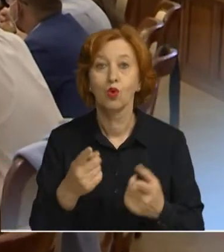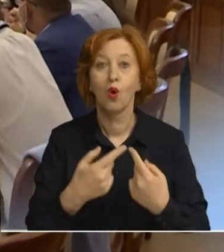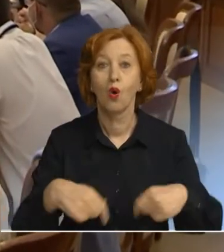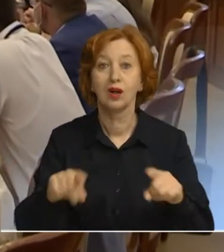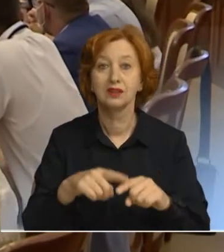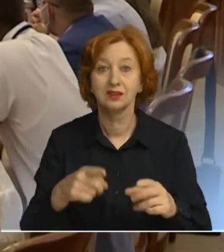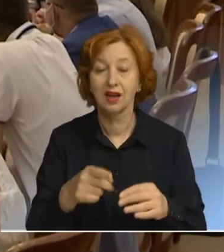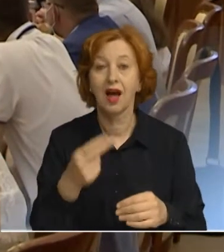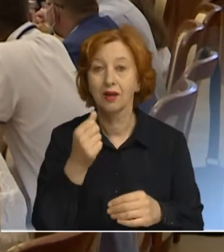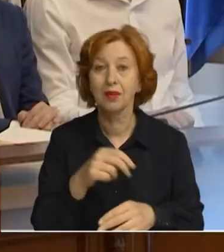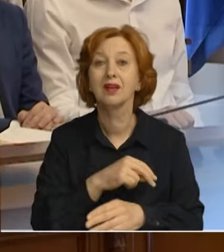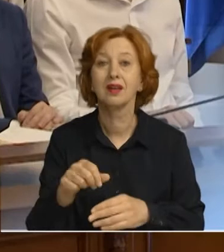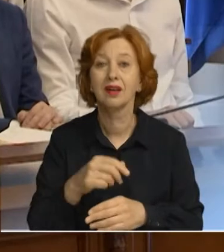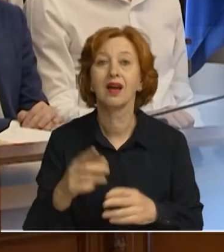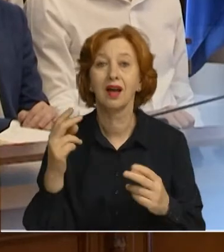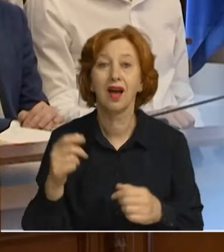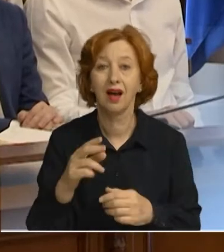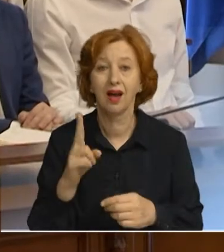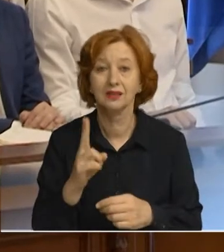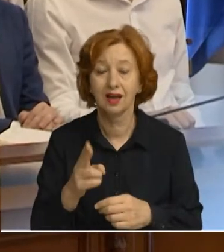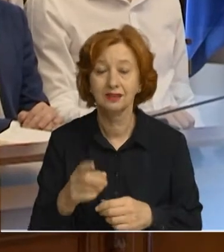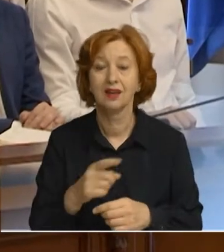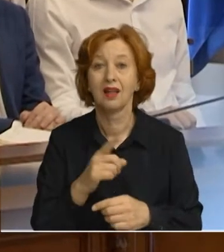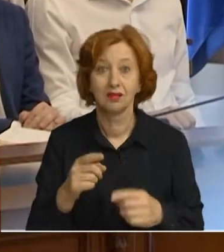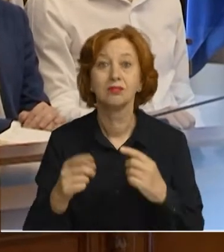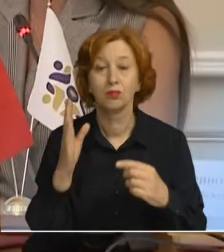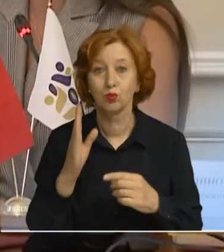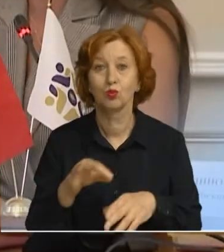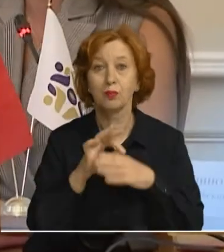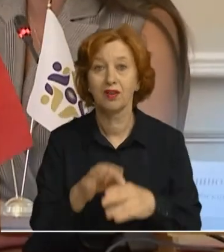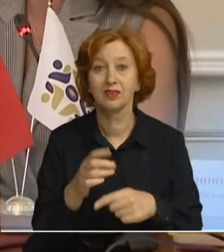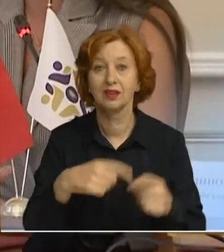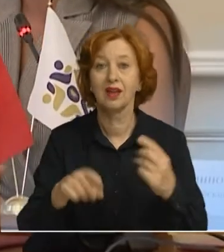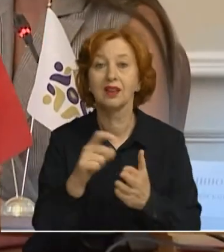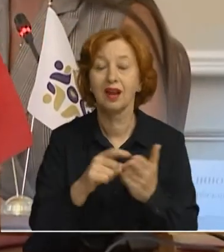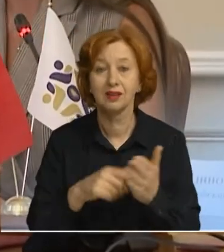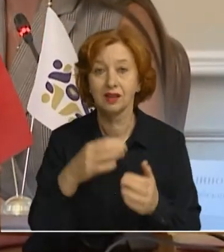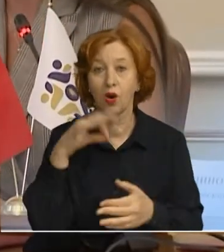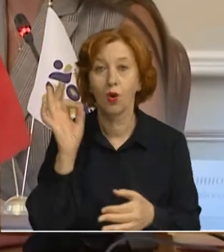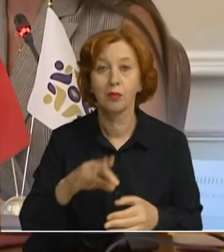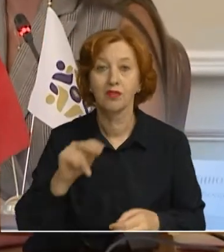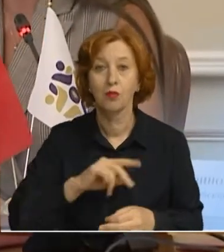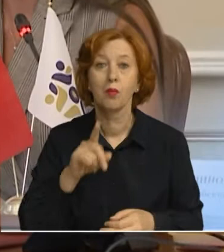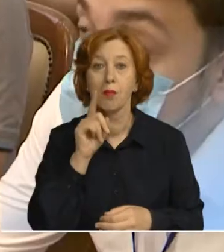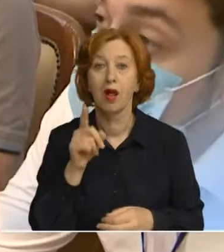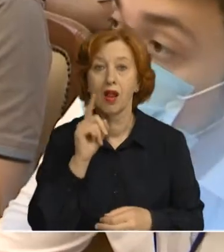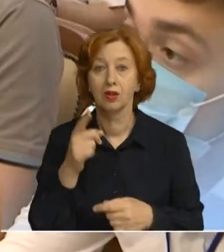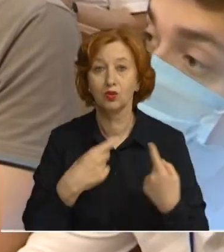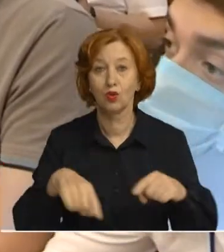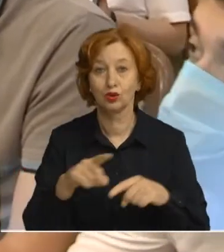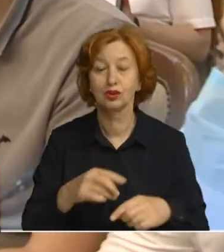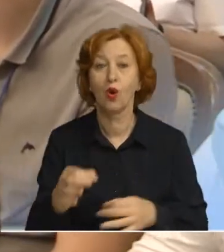России, Армении, Казахстана, Киргизии, Беларуси, Узбекистана и Сербии будут делиться опытом работы в сфере молодежной коммуникации